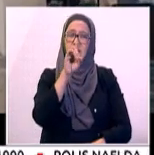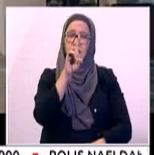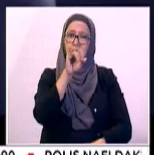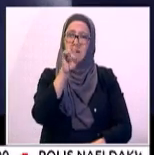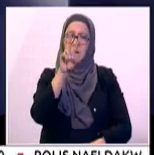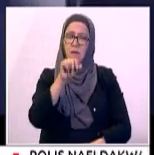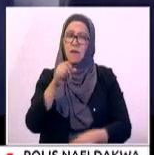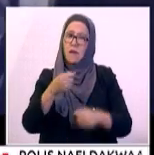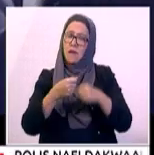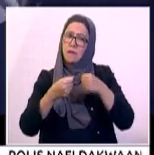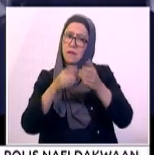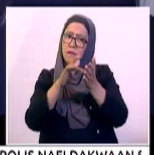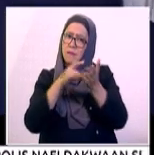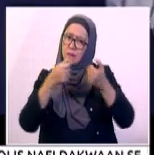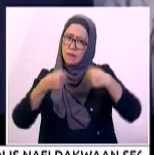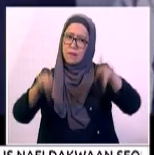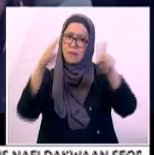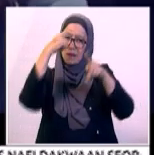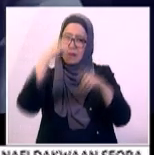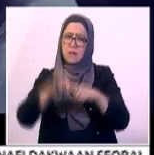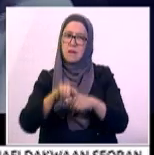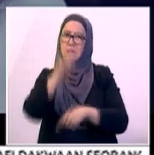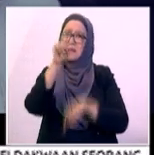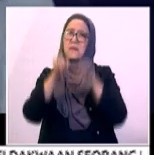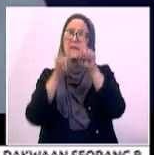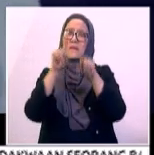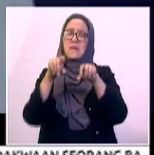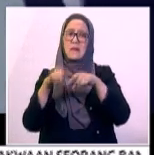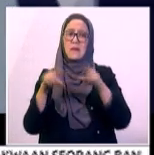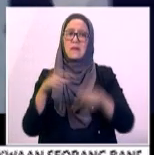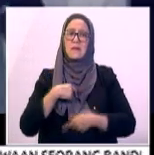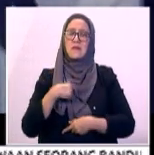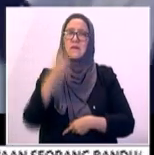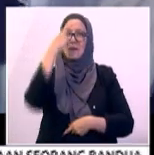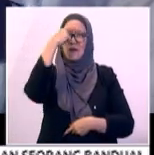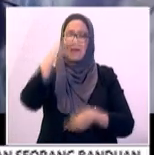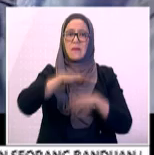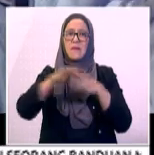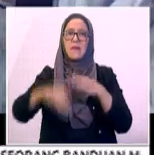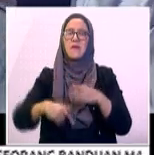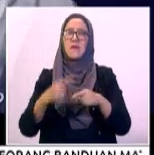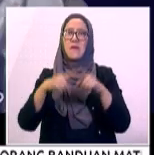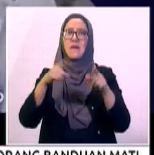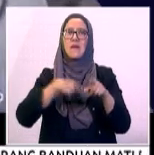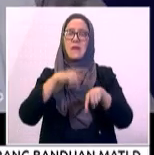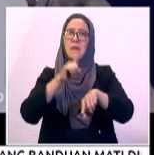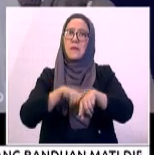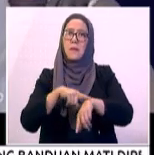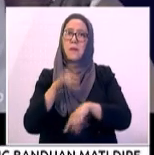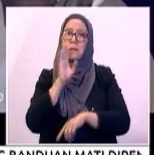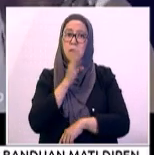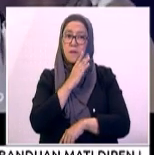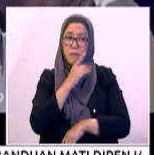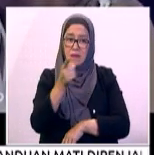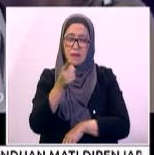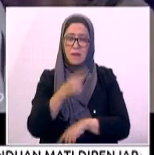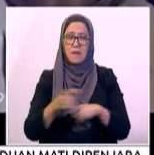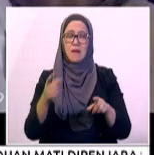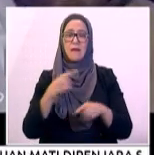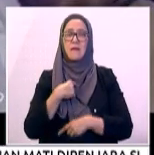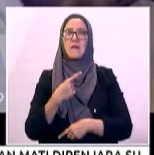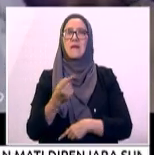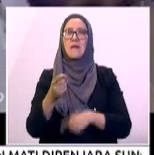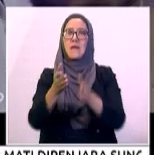perancangannya untuk mengakhiri zaman solo. Hale sempat menyeru agar penonton tidak lupa untuk mendoakan